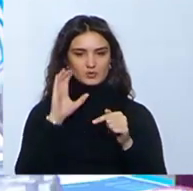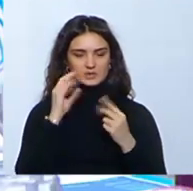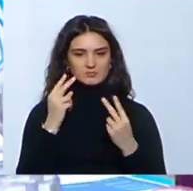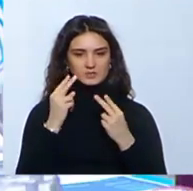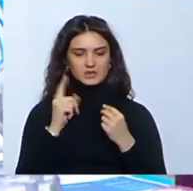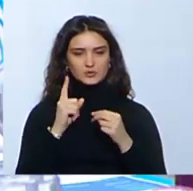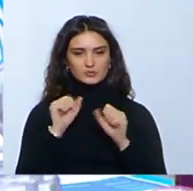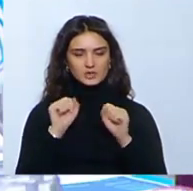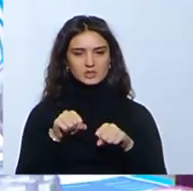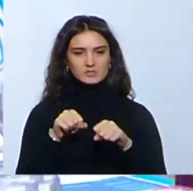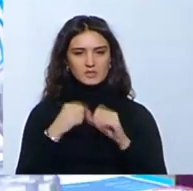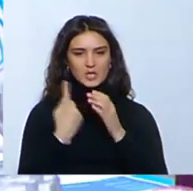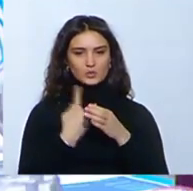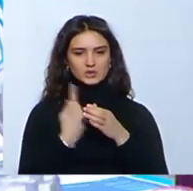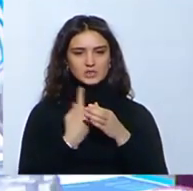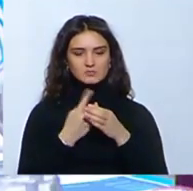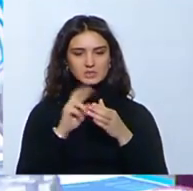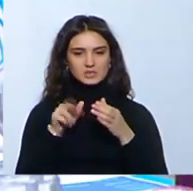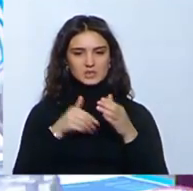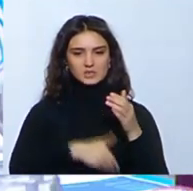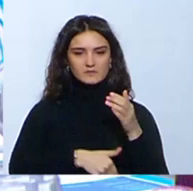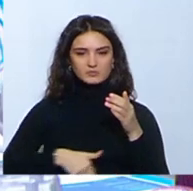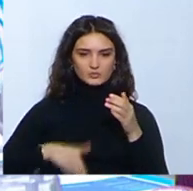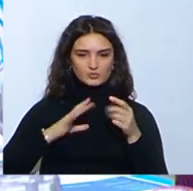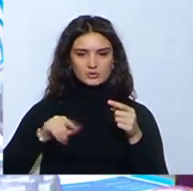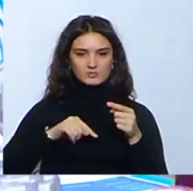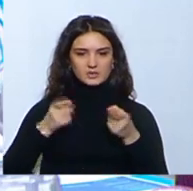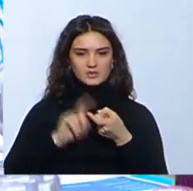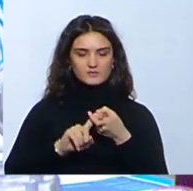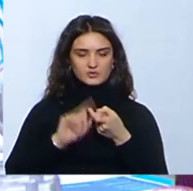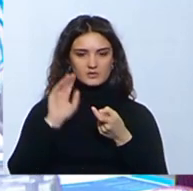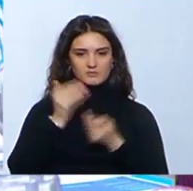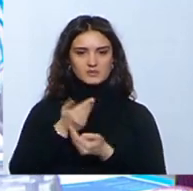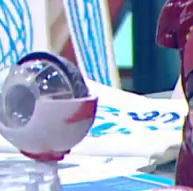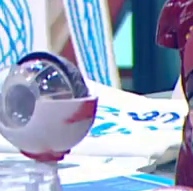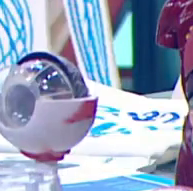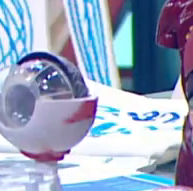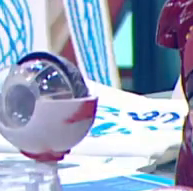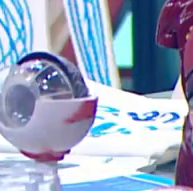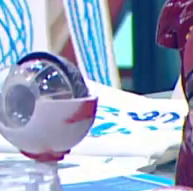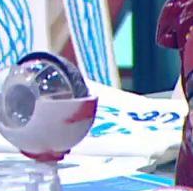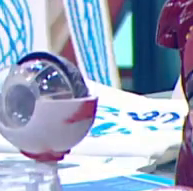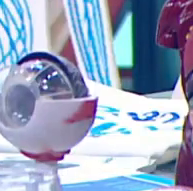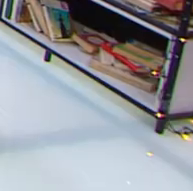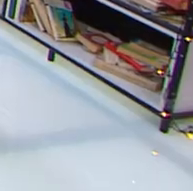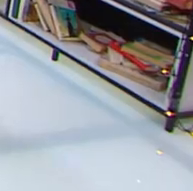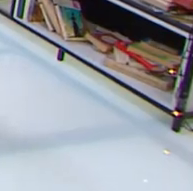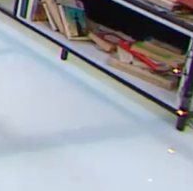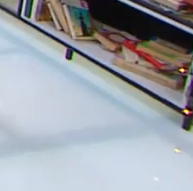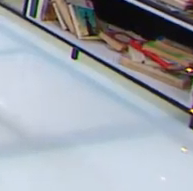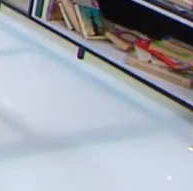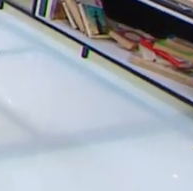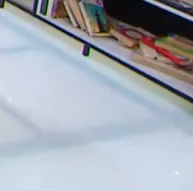მოისმენთ, რატომ შეიძლება აუტიზმი და საკეისრო კვეთა იყოს ერთმანეთთან დაკავშირებული. ნახვამდის დღეგრძელობას გისურვებთ.